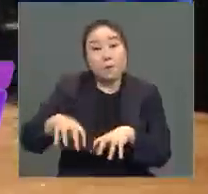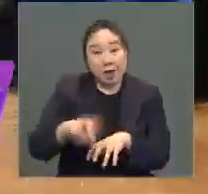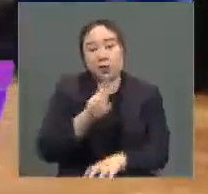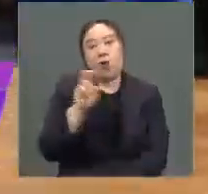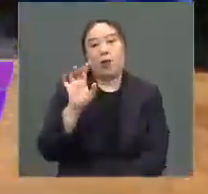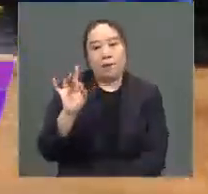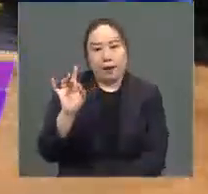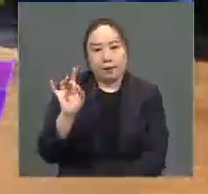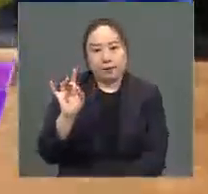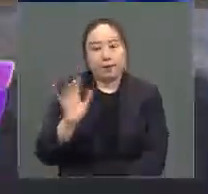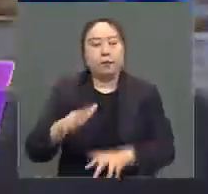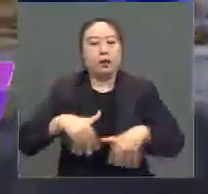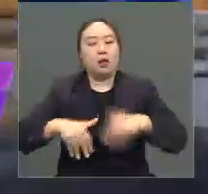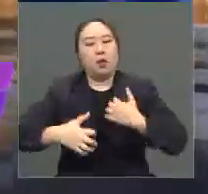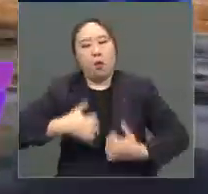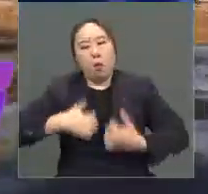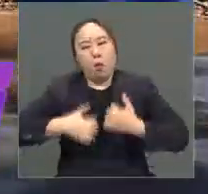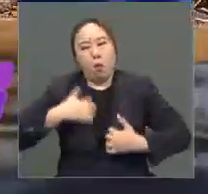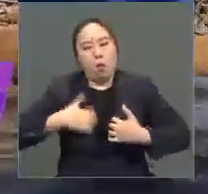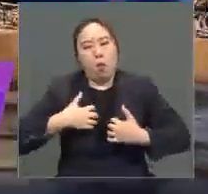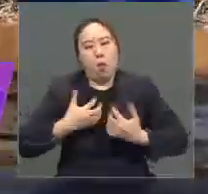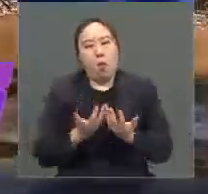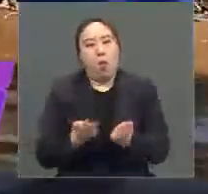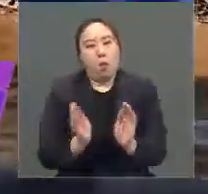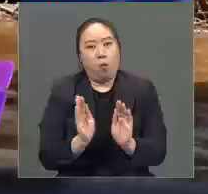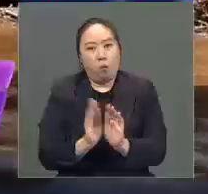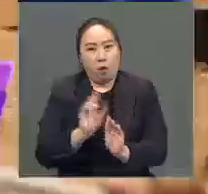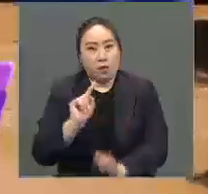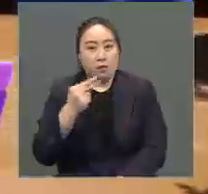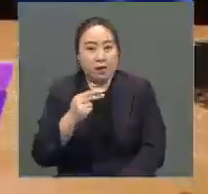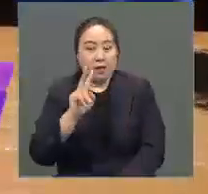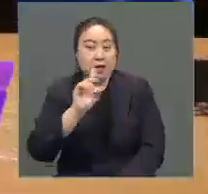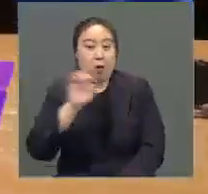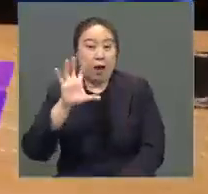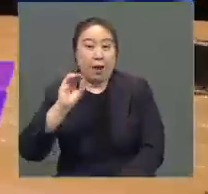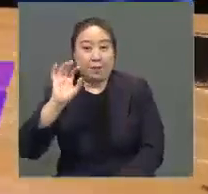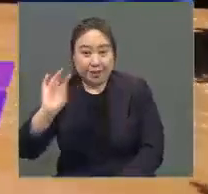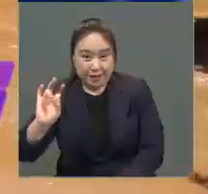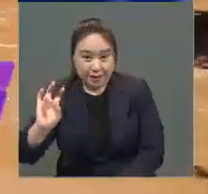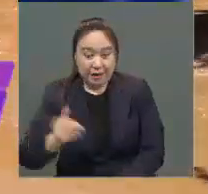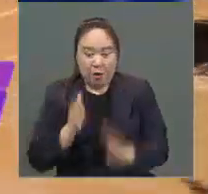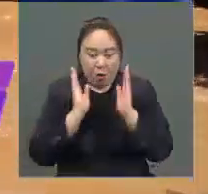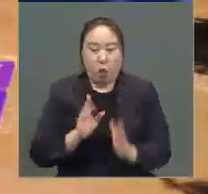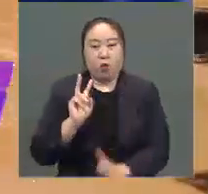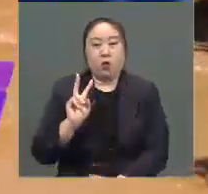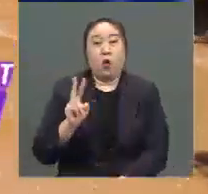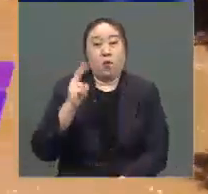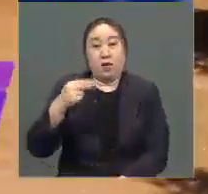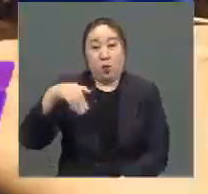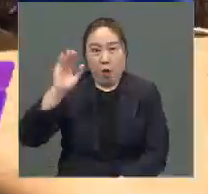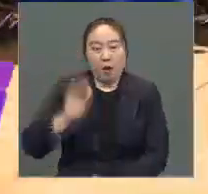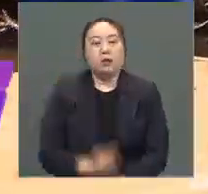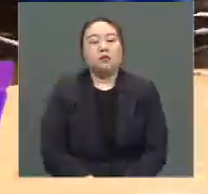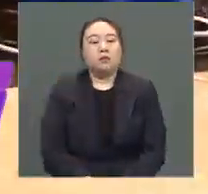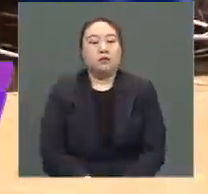านประชาชนได้รับความเดือดร้อน 11,157 ครัวเรือน 22,653 ค